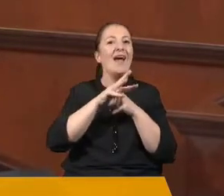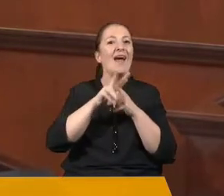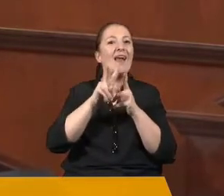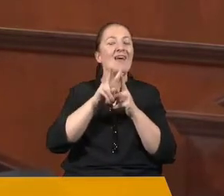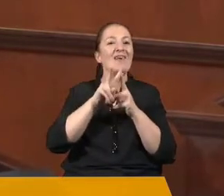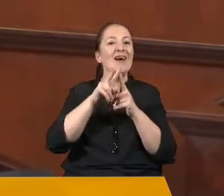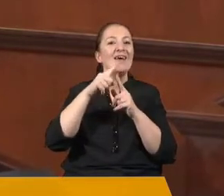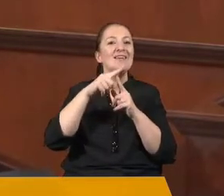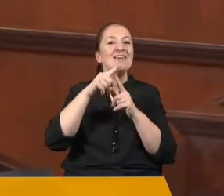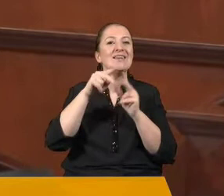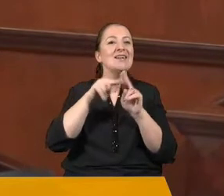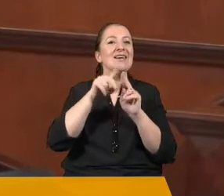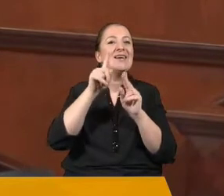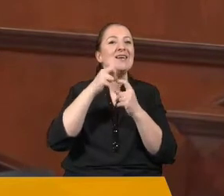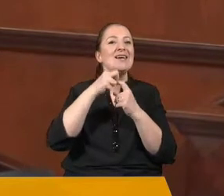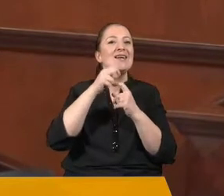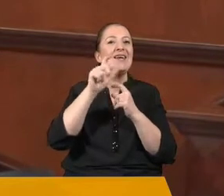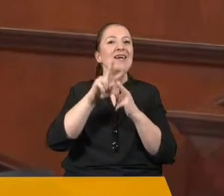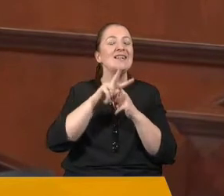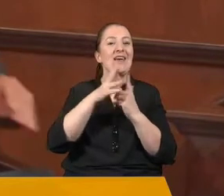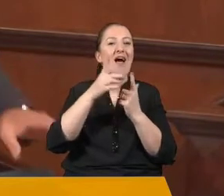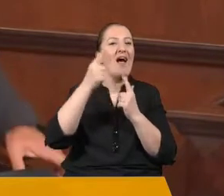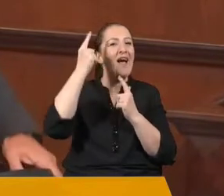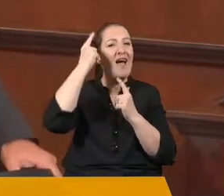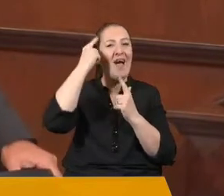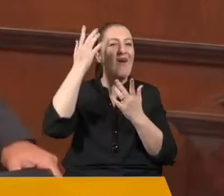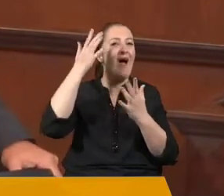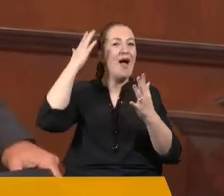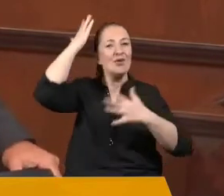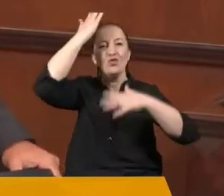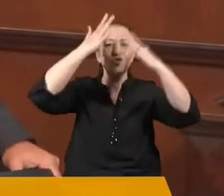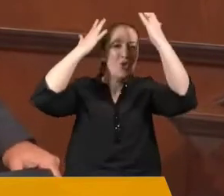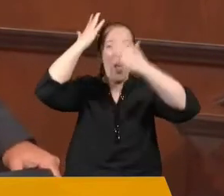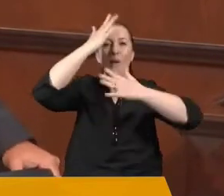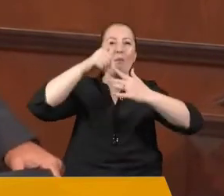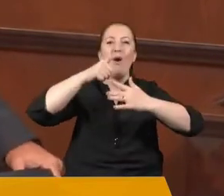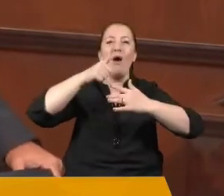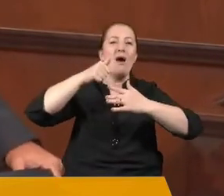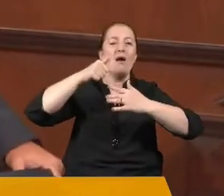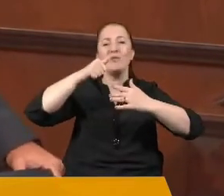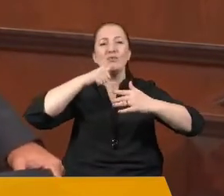hatırlarsınız. Kafası köpüklü su kesintileriyle.